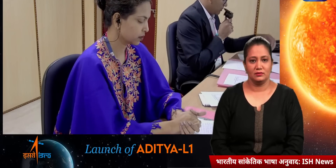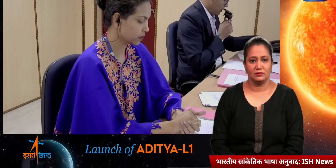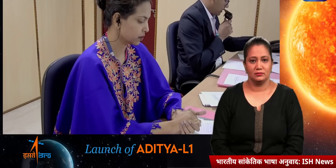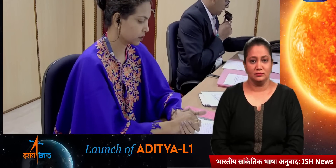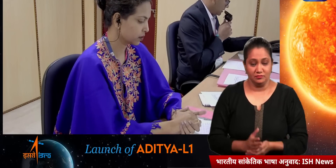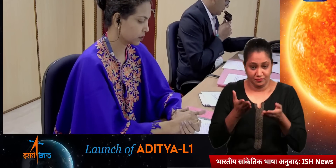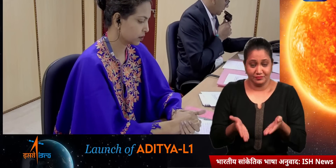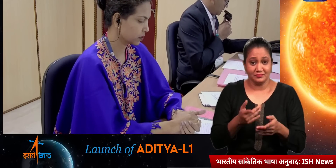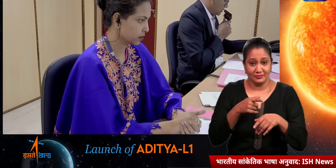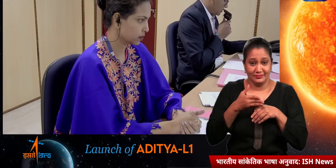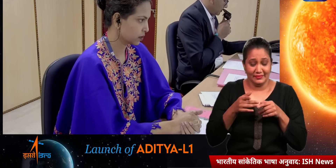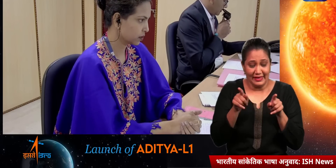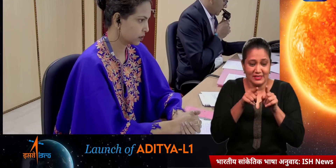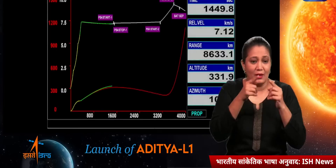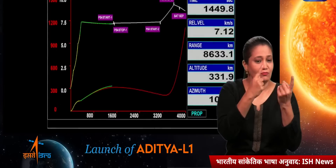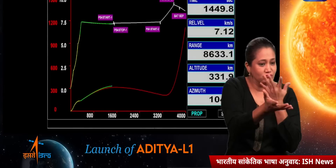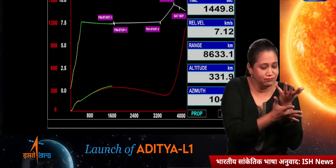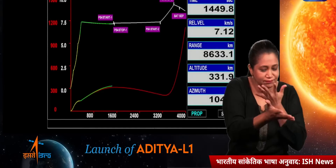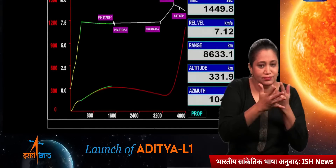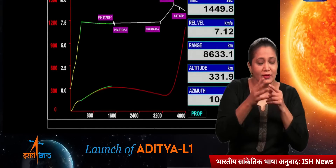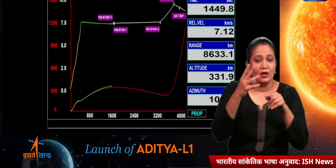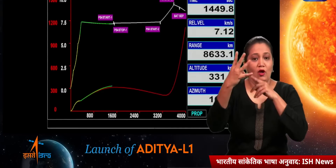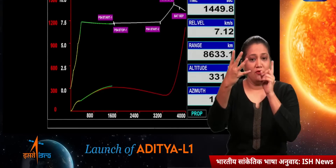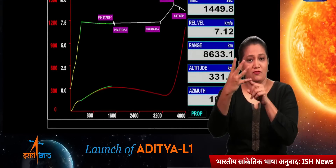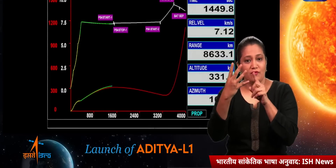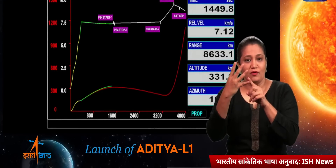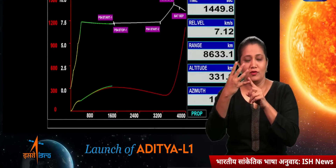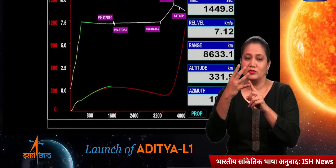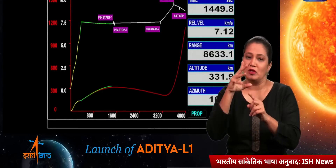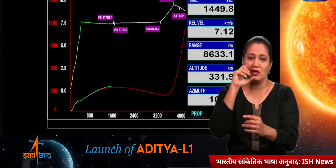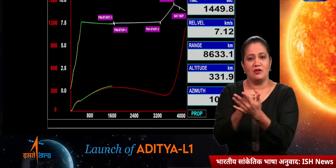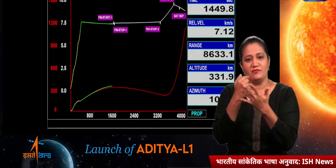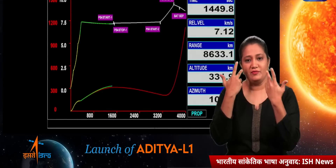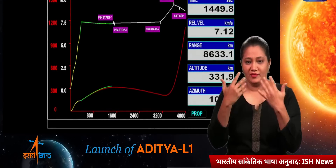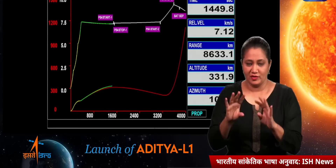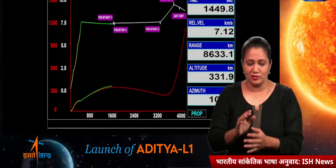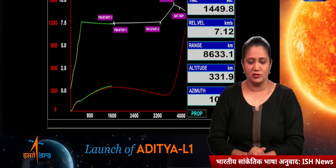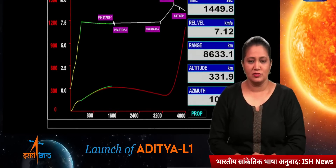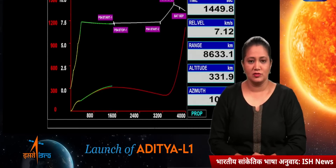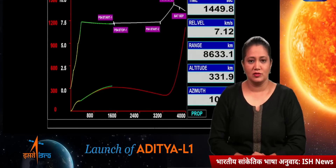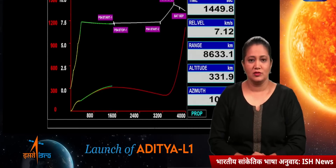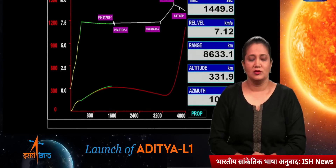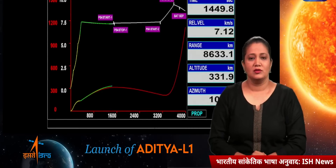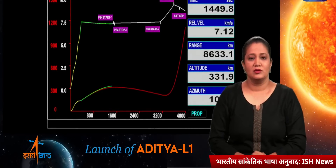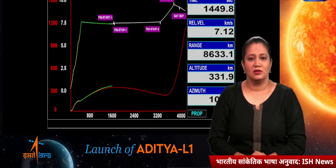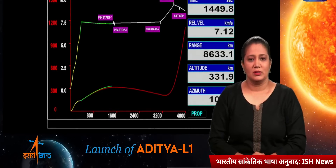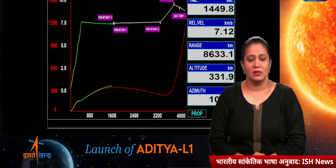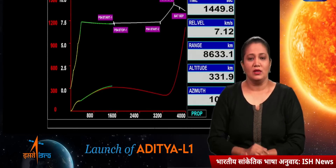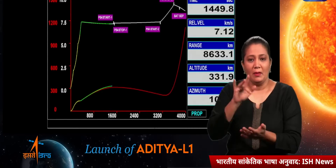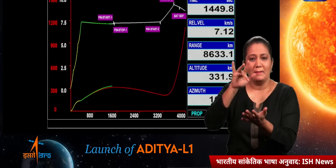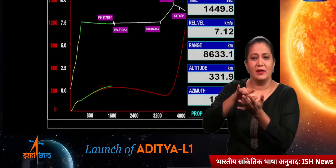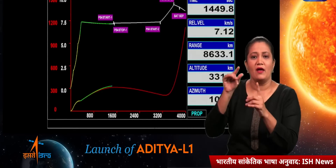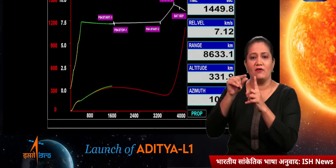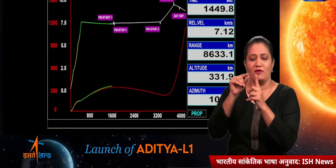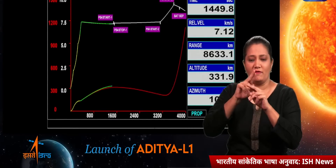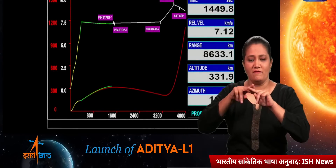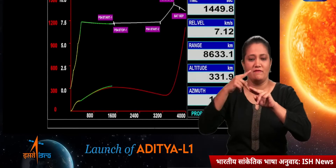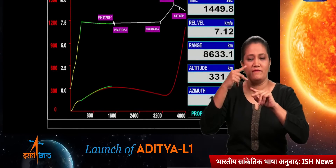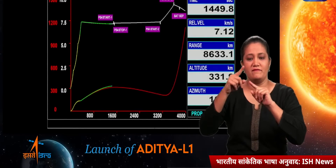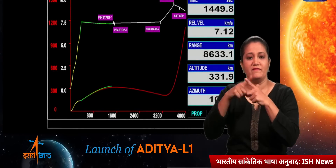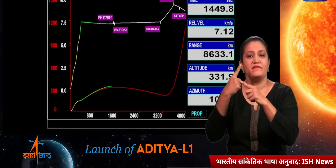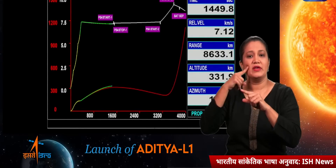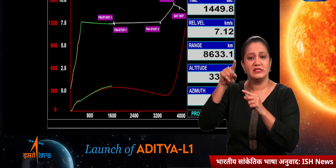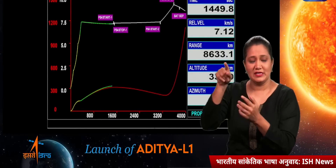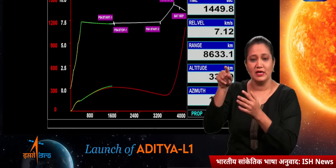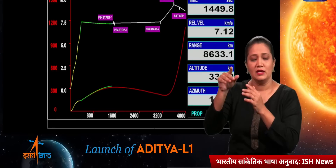इस दौरान चतुर्थ चरण के बर्न 1 को कंफर्म किया गया है फिजी टेलीमेट्री स्थित स्टेशन से।